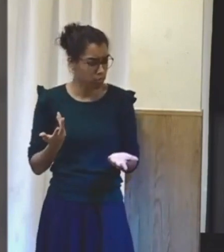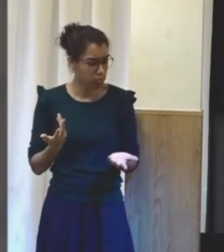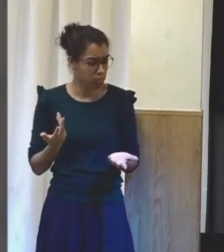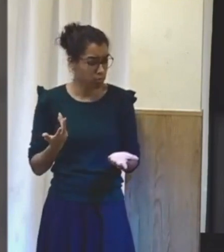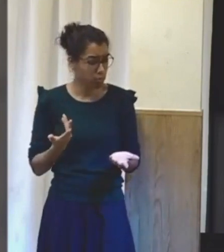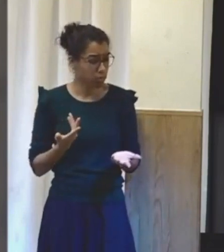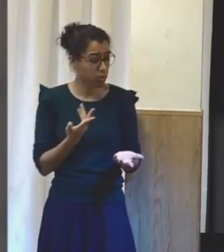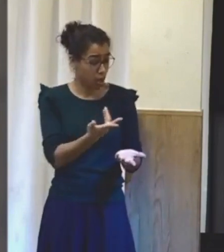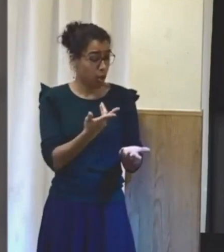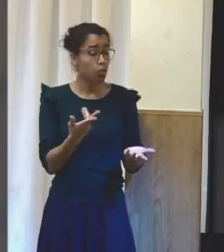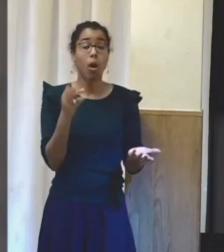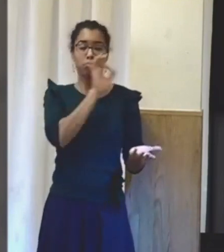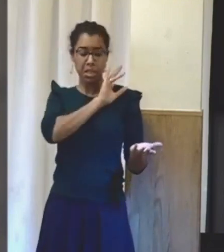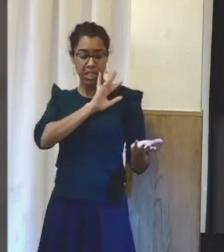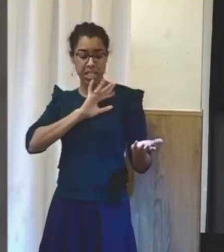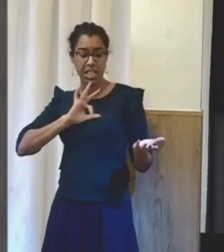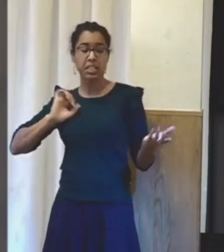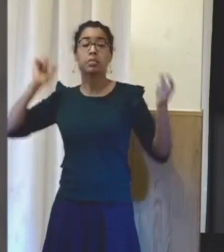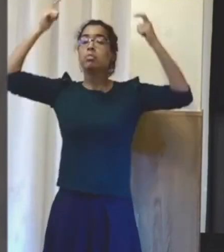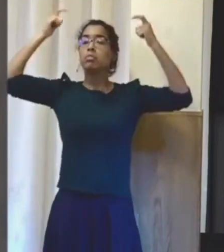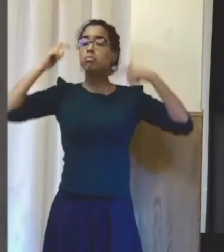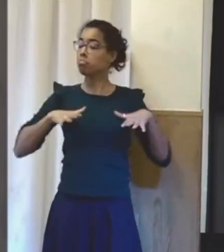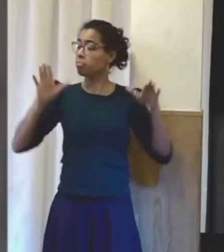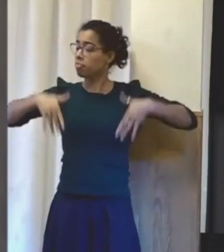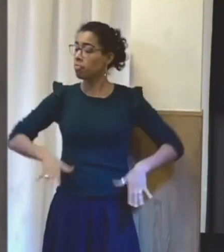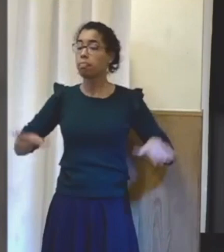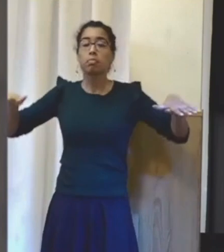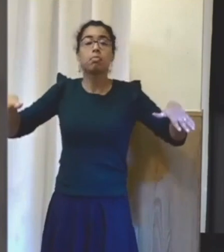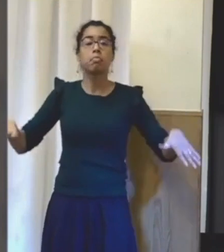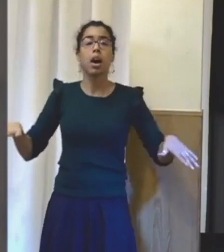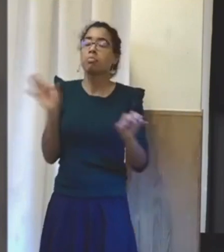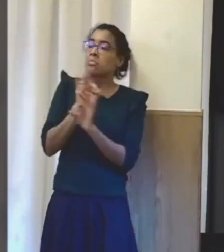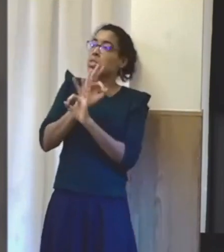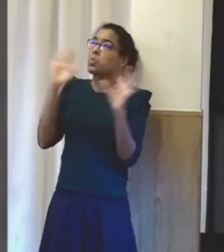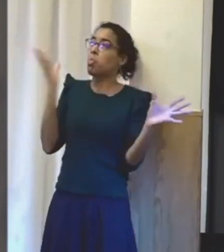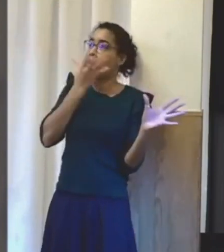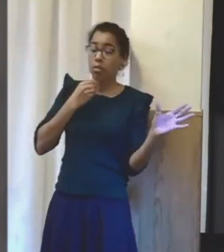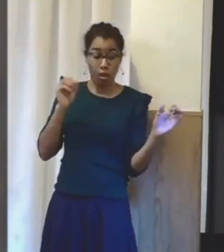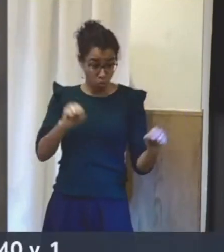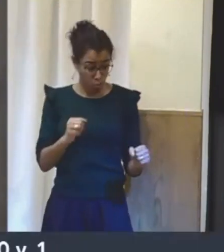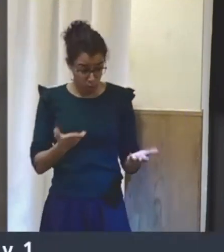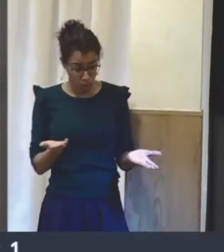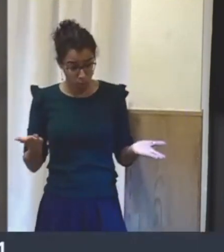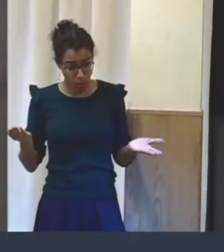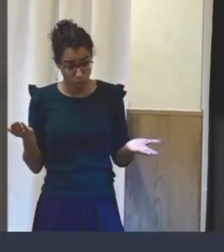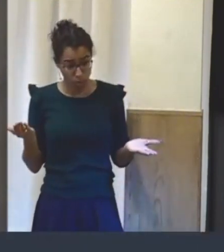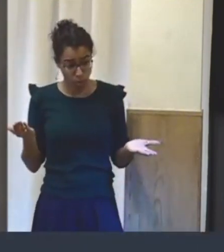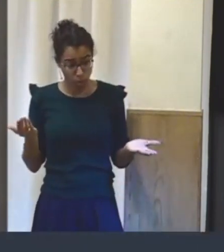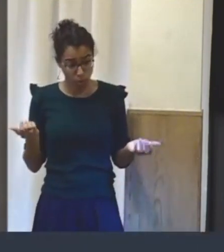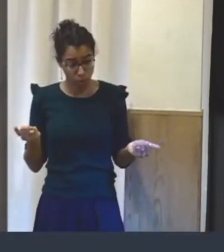Orne-toi de magnificence et de grandeur. Revêt-toi de splendeur et de gloire. »